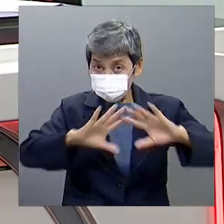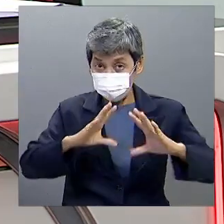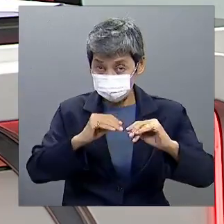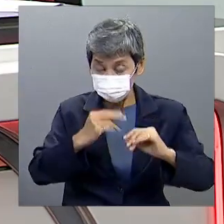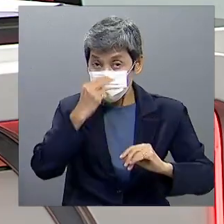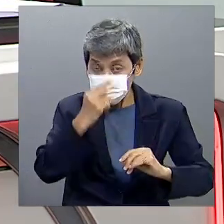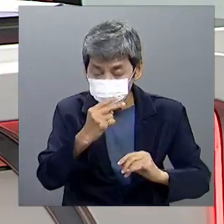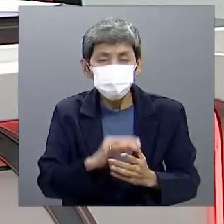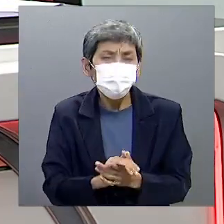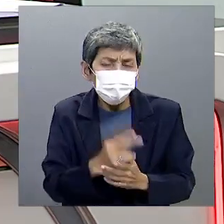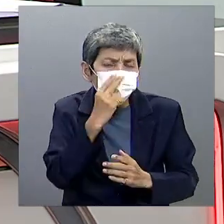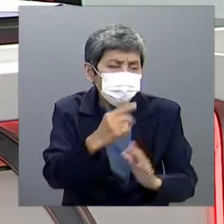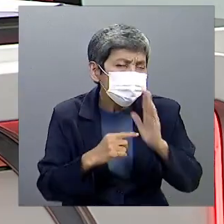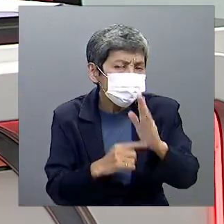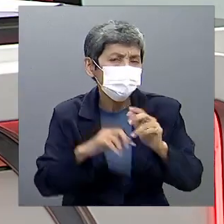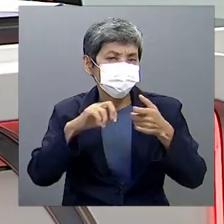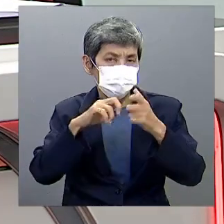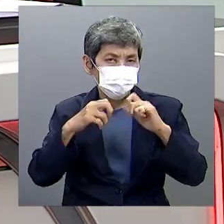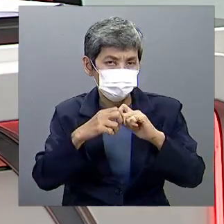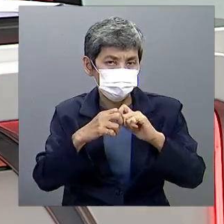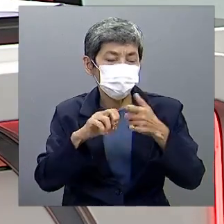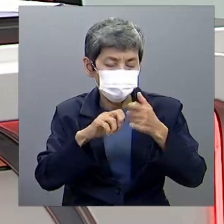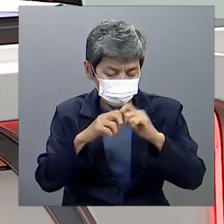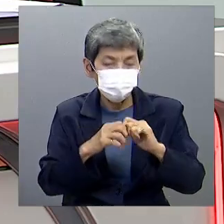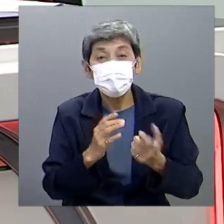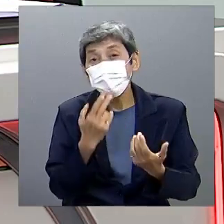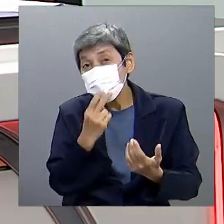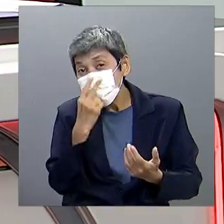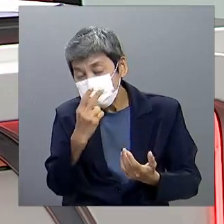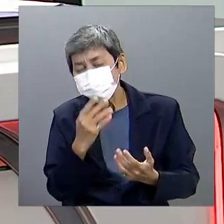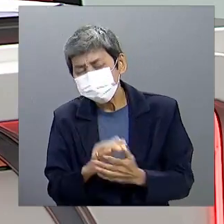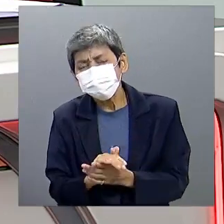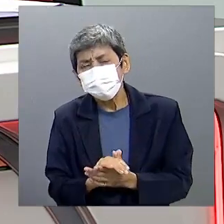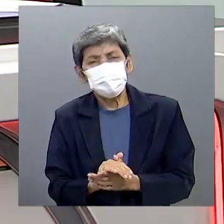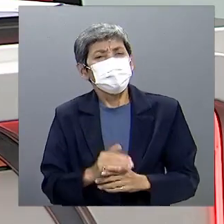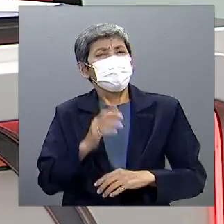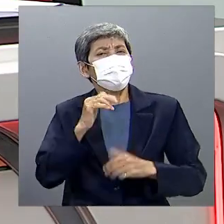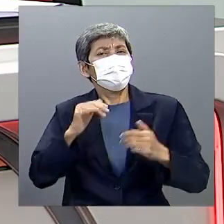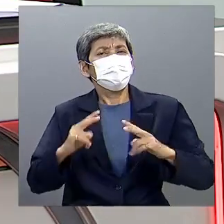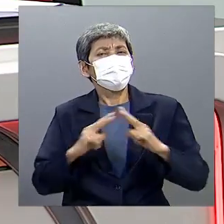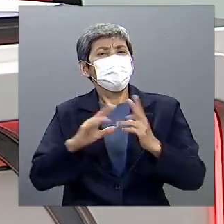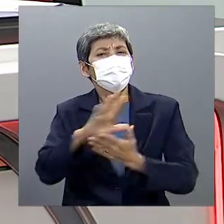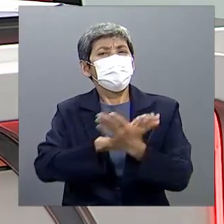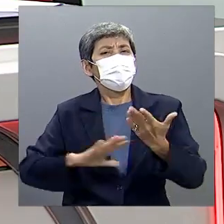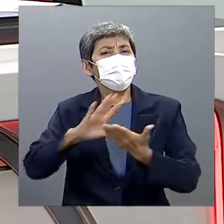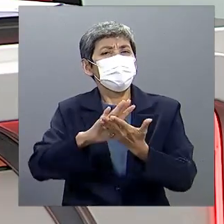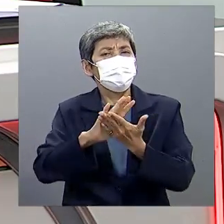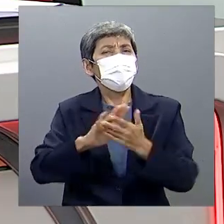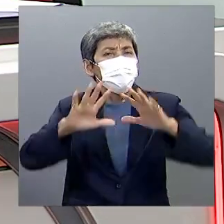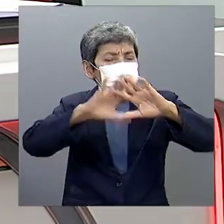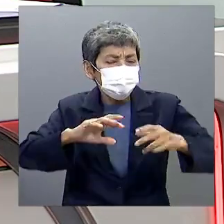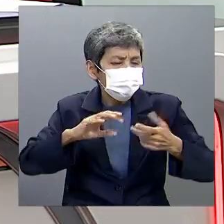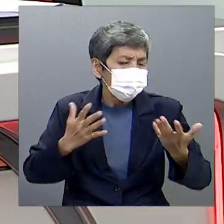จะแสดงออกถึงปัญหาในเมียนมาแล้วก็ต้องจับตาเหมือนกันว่ารัฐมนตรีต่างประเทศอาเซียนเนี่ยจะมีท่าทีอย่างไรกับการเดินท